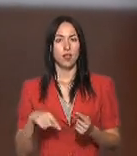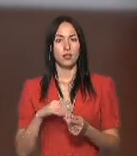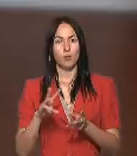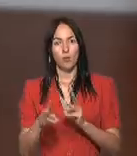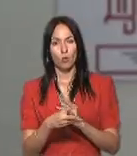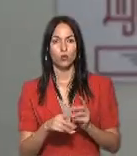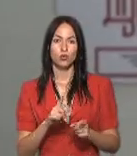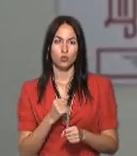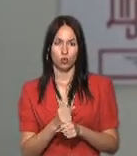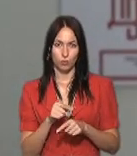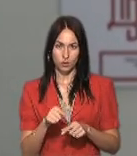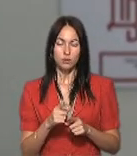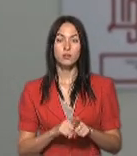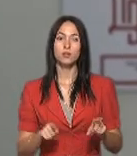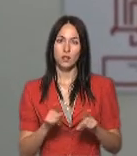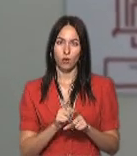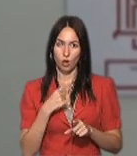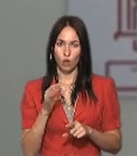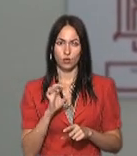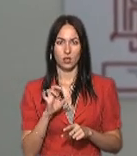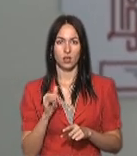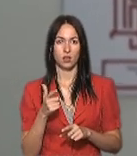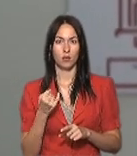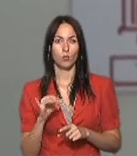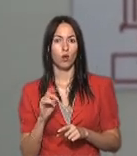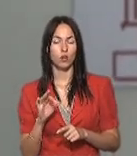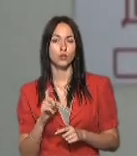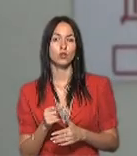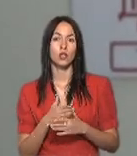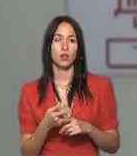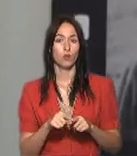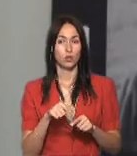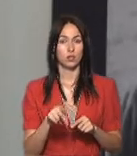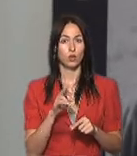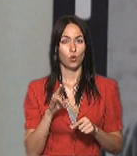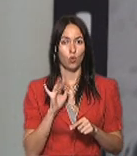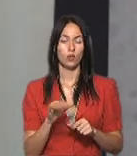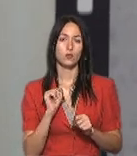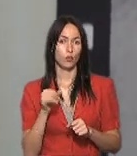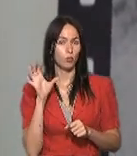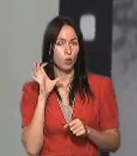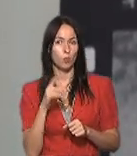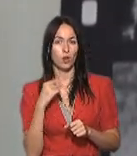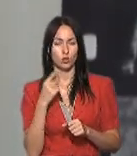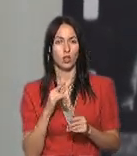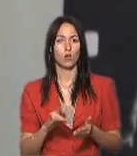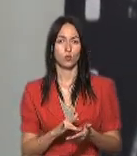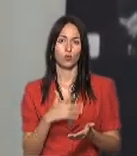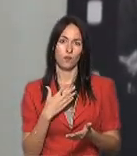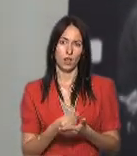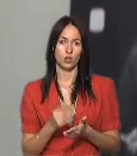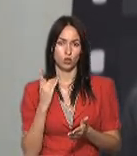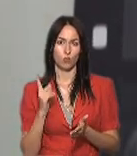нею зробити. Також, каже Оксана Бугайченко, за допомогою цих кодів можна прослухати персональну екскурсію у власному